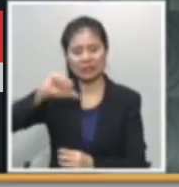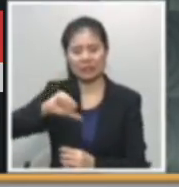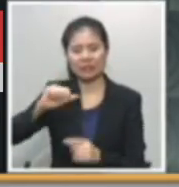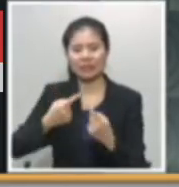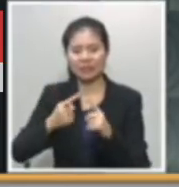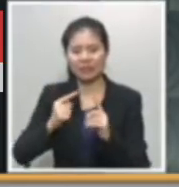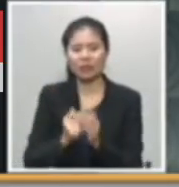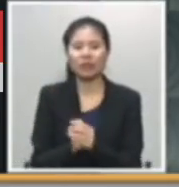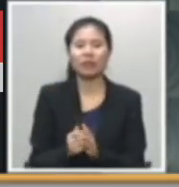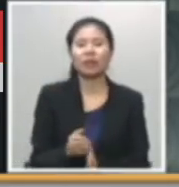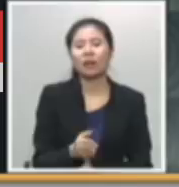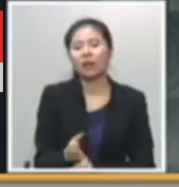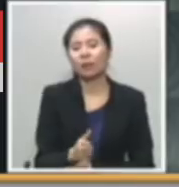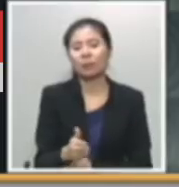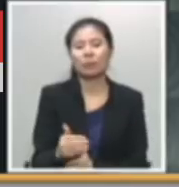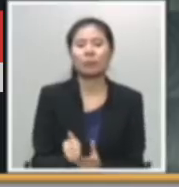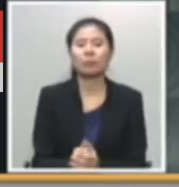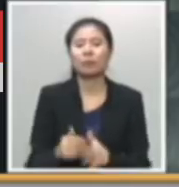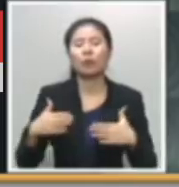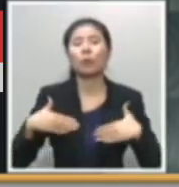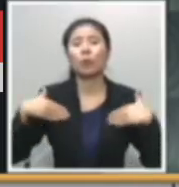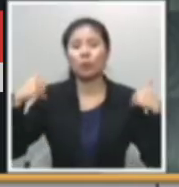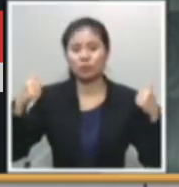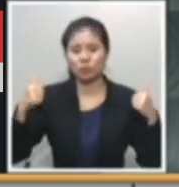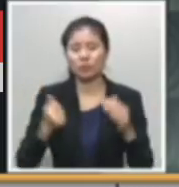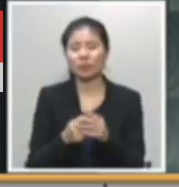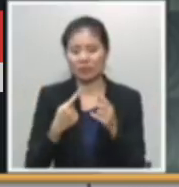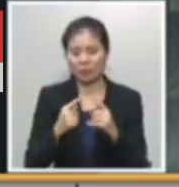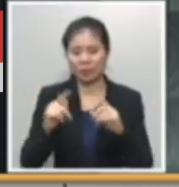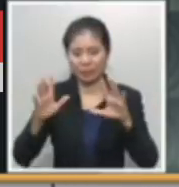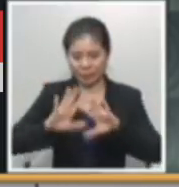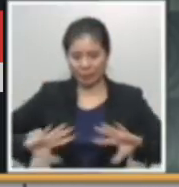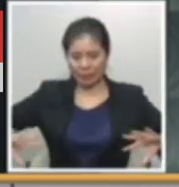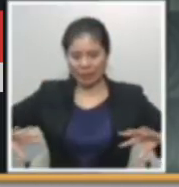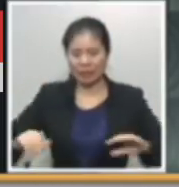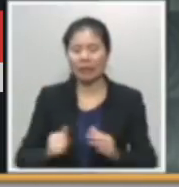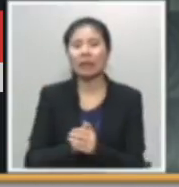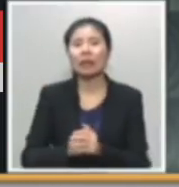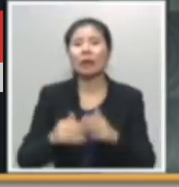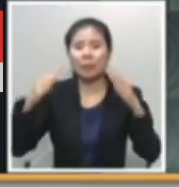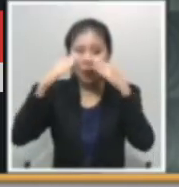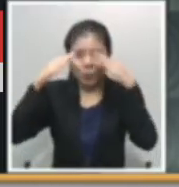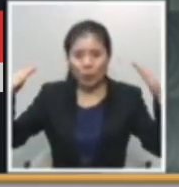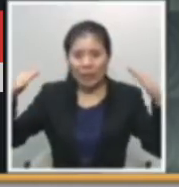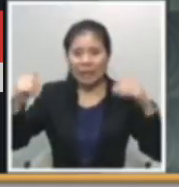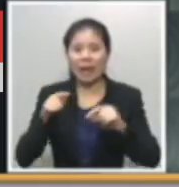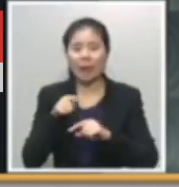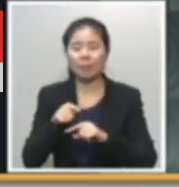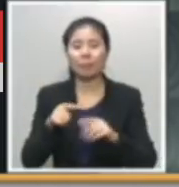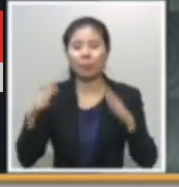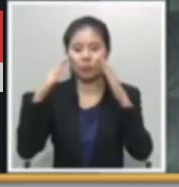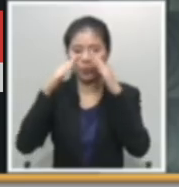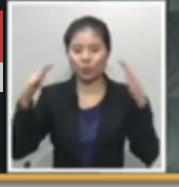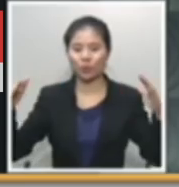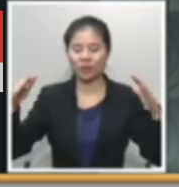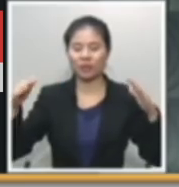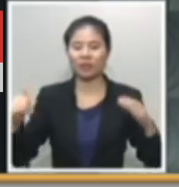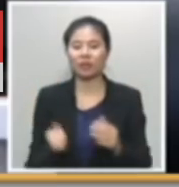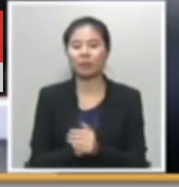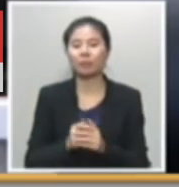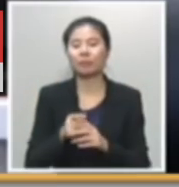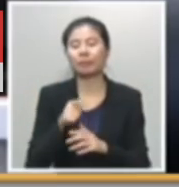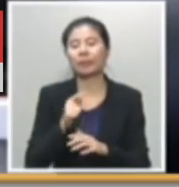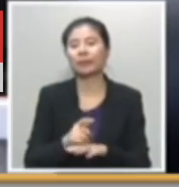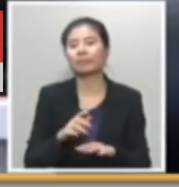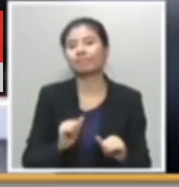ที่เคยมีความสุขอยู่ในโลกเนี่ยมันกำลังวิ่งเข้ามาที่อาเซียนแต่มันไปเวียดนามมันไม่ได้มาไทยมันไปเวียดนามเกิดอะไรขึ้